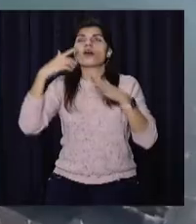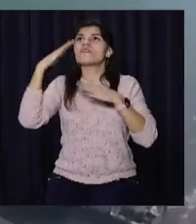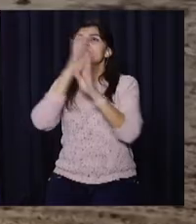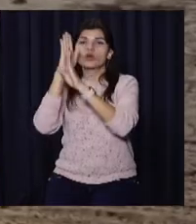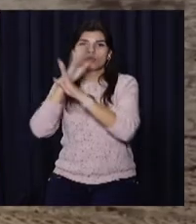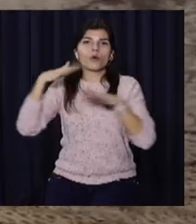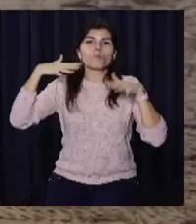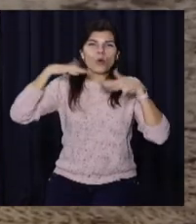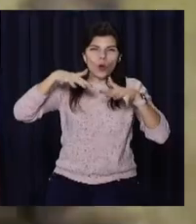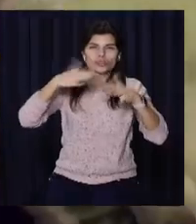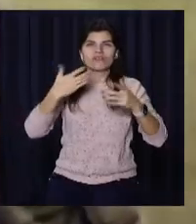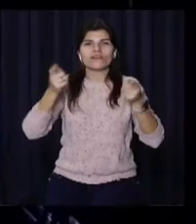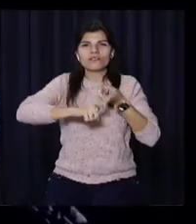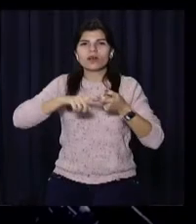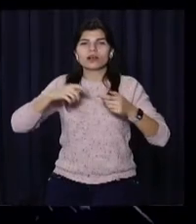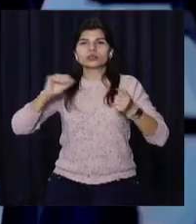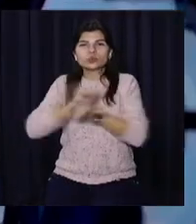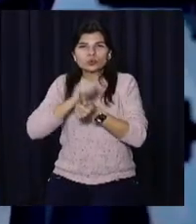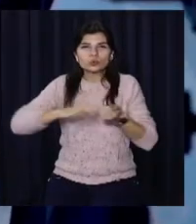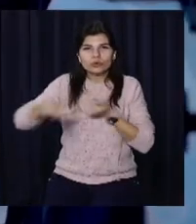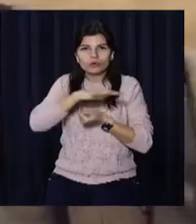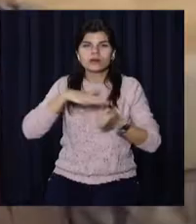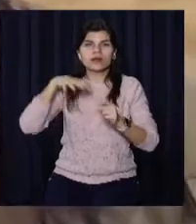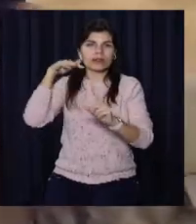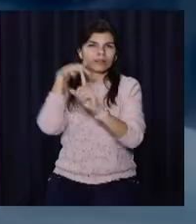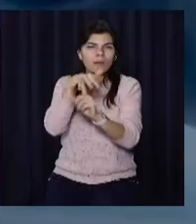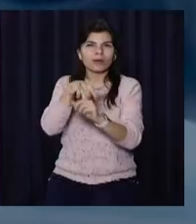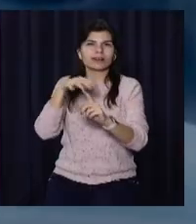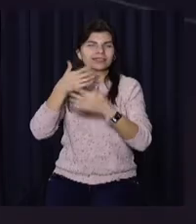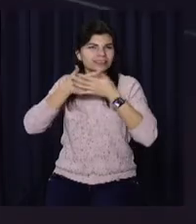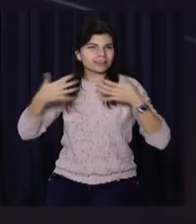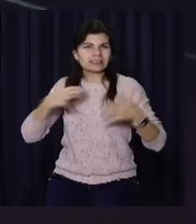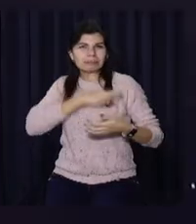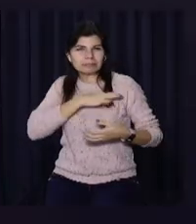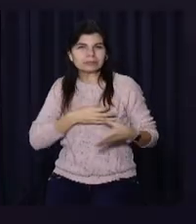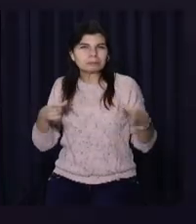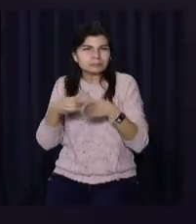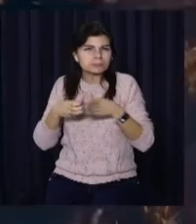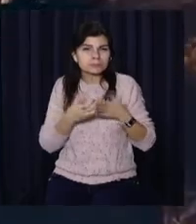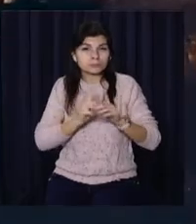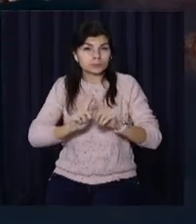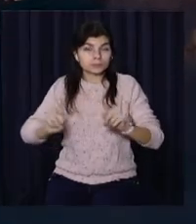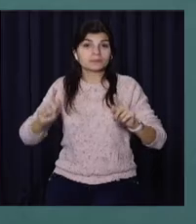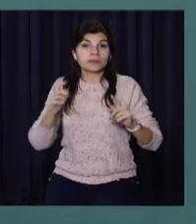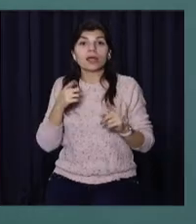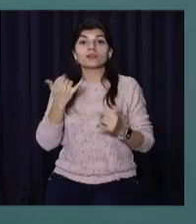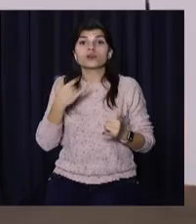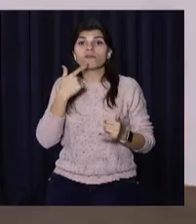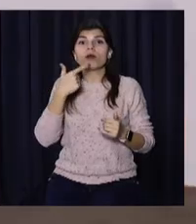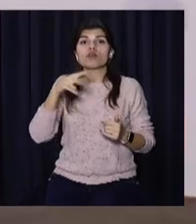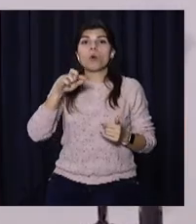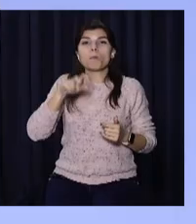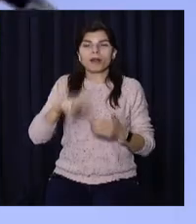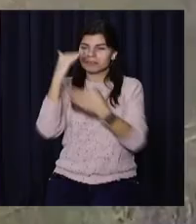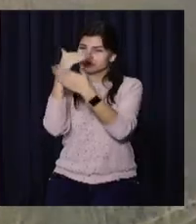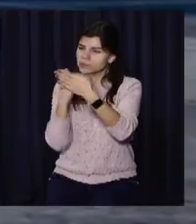ЗСУ повітряні, військово-морські підрозділи, сухопутні та десантно-штурмові війська, а також сили спецоперації. Наразі за